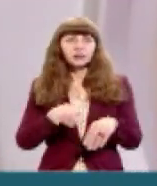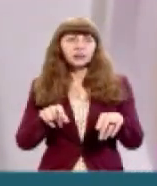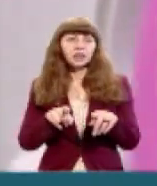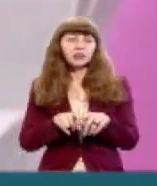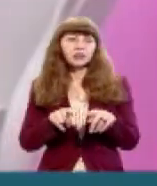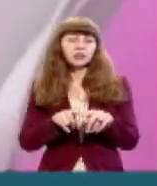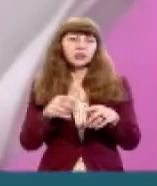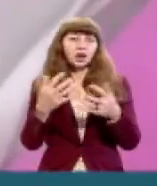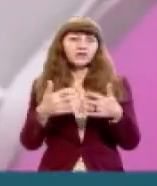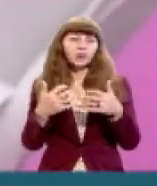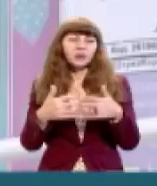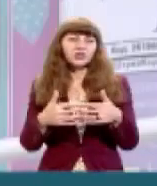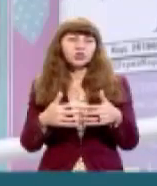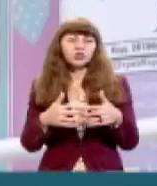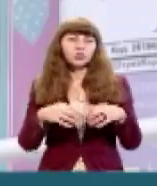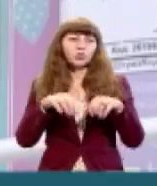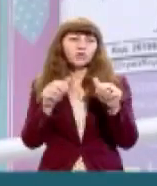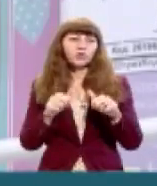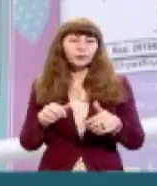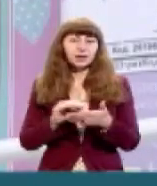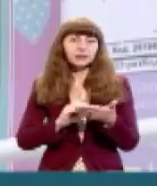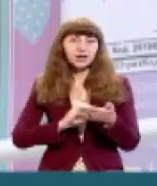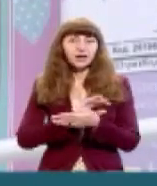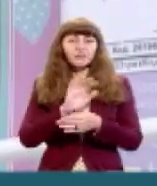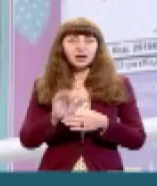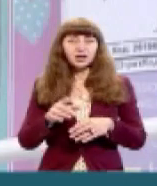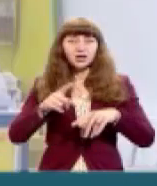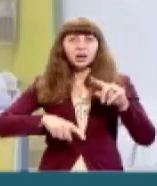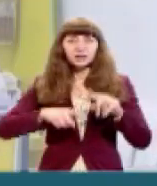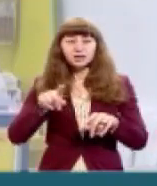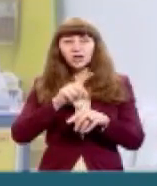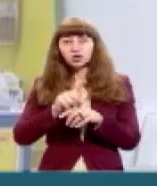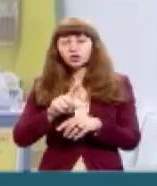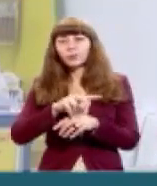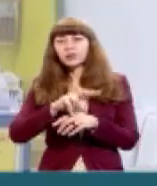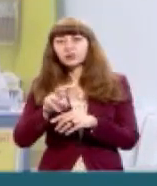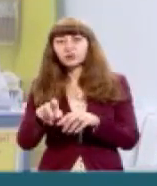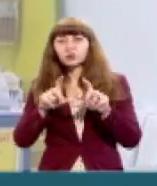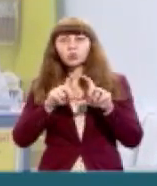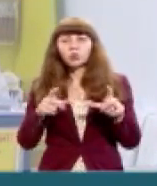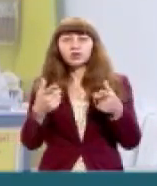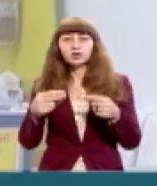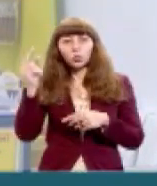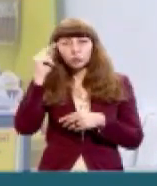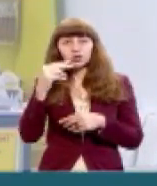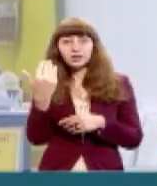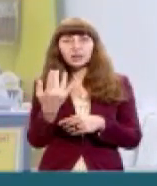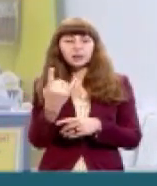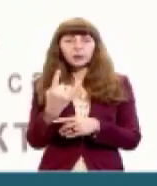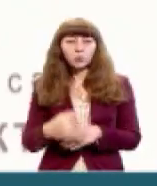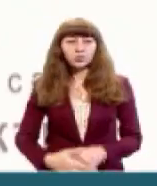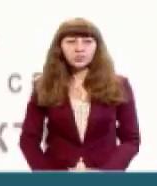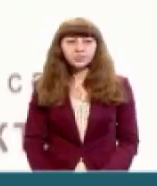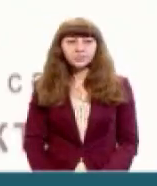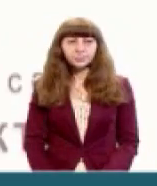енгізу жұмыстарын атқарып жатыр. Өтініш беру үшін ата-аналар баласы оқитын мектепке жүгінуге тиіс. Мектептің алқалы органы өтінішті 15